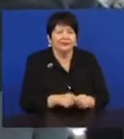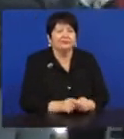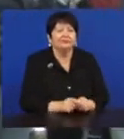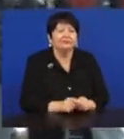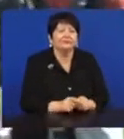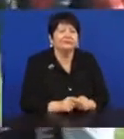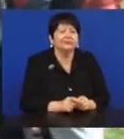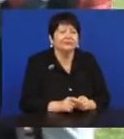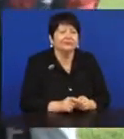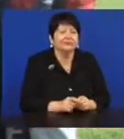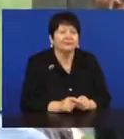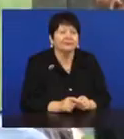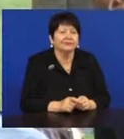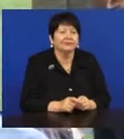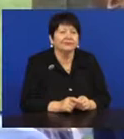și eu acasă.